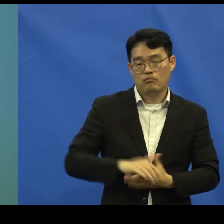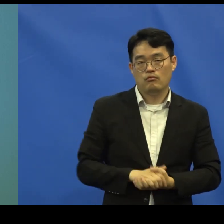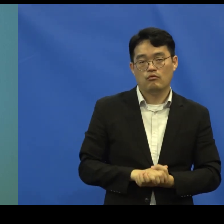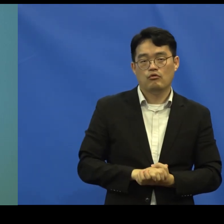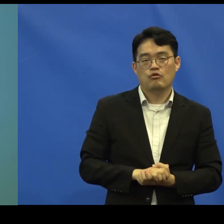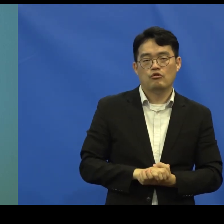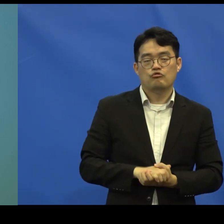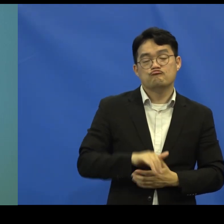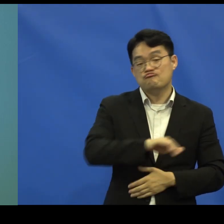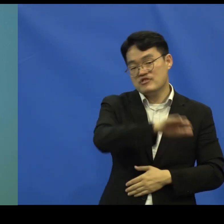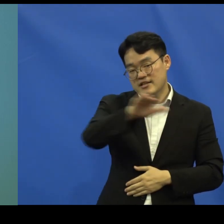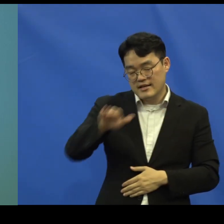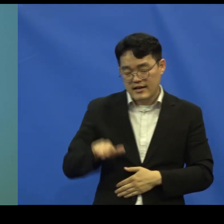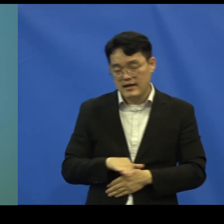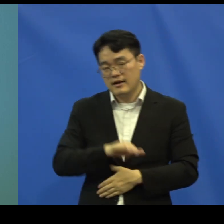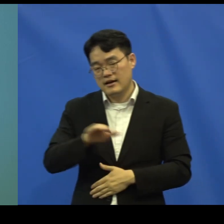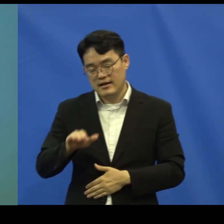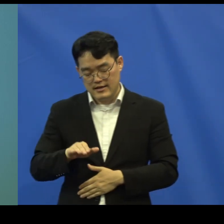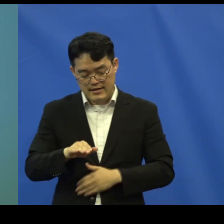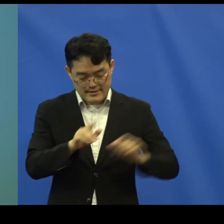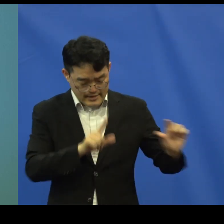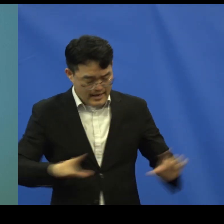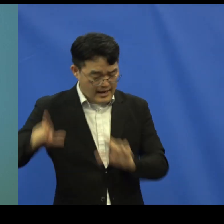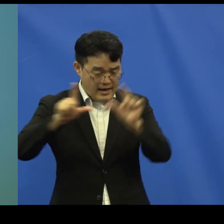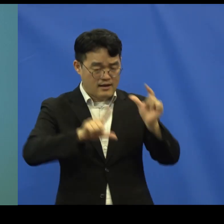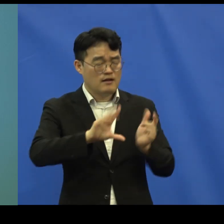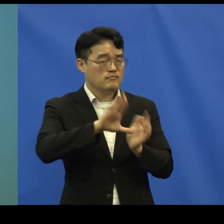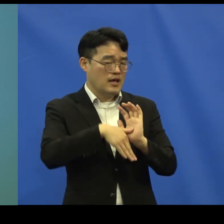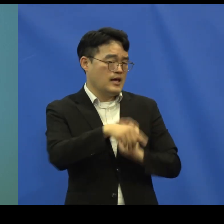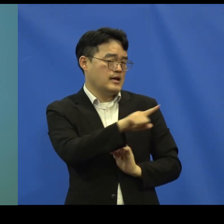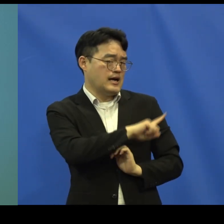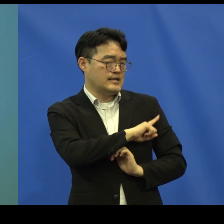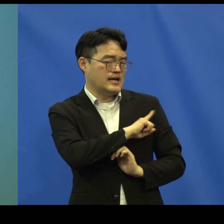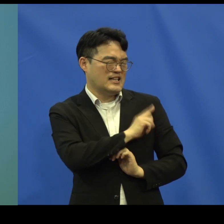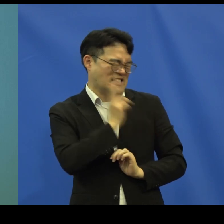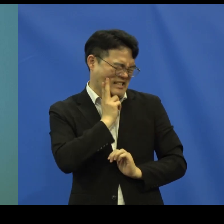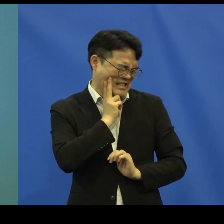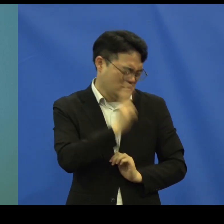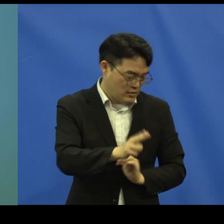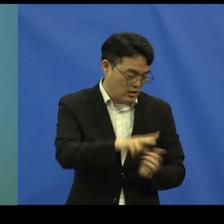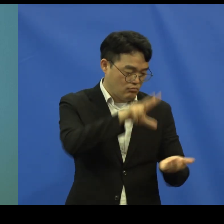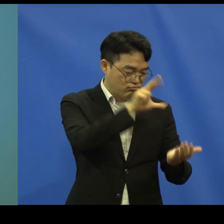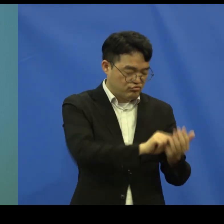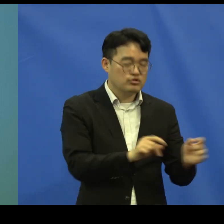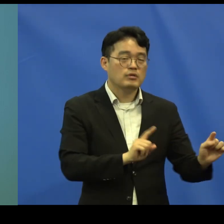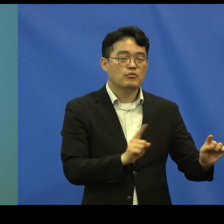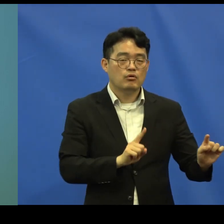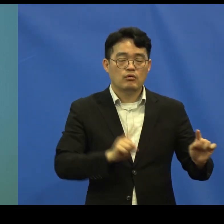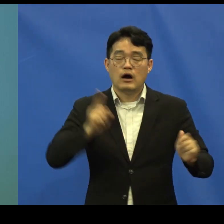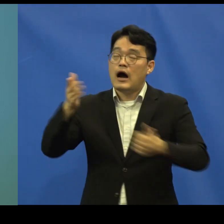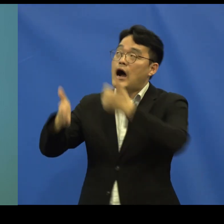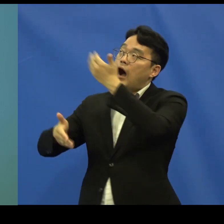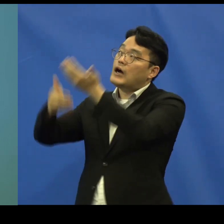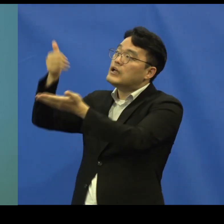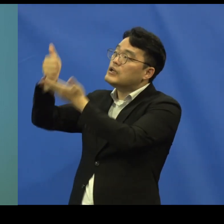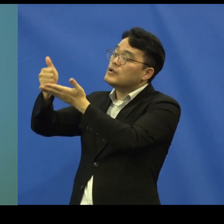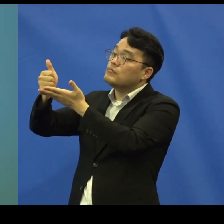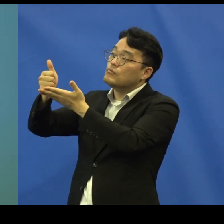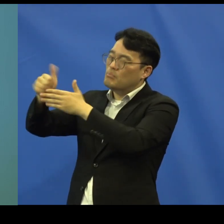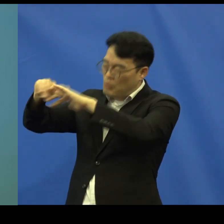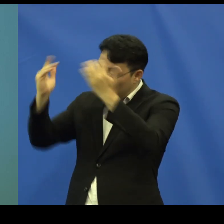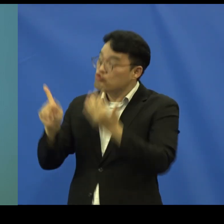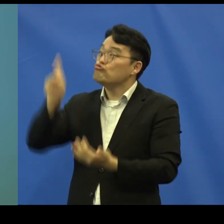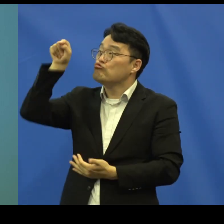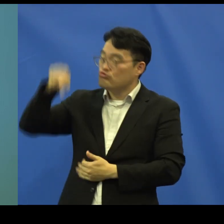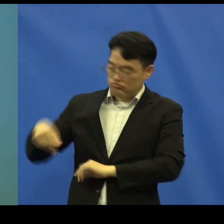마르던 바의 얘기는 이래요. 우리 시대의 가장 큰 문제는 우리가 우주의 주인에게 지나치게 무관심하다는 것.